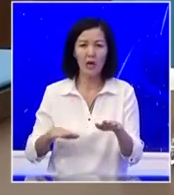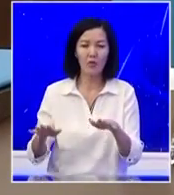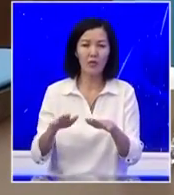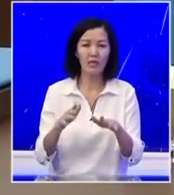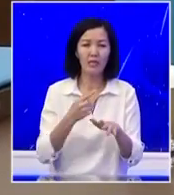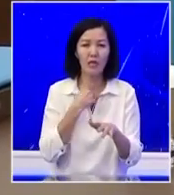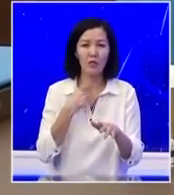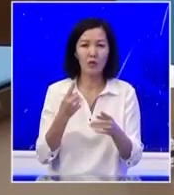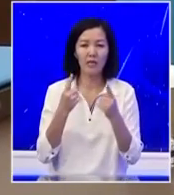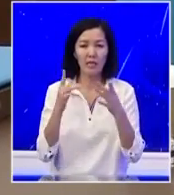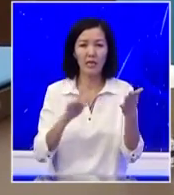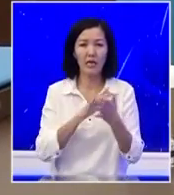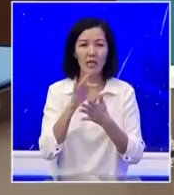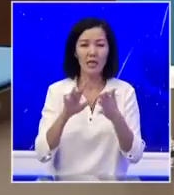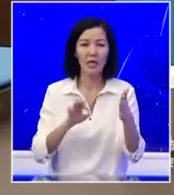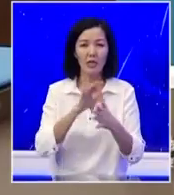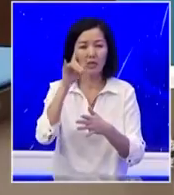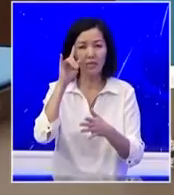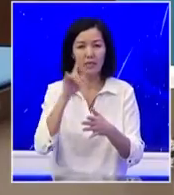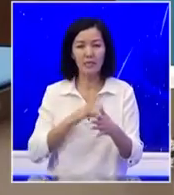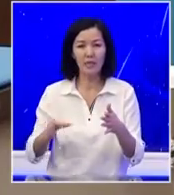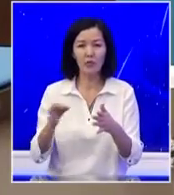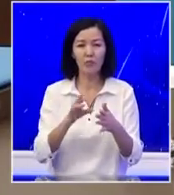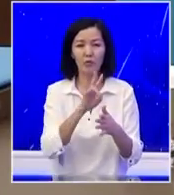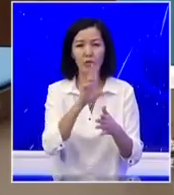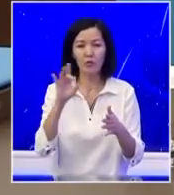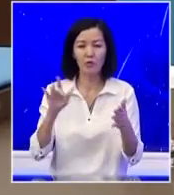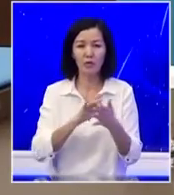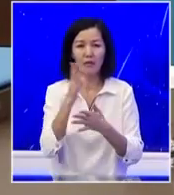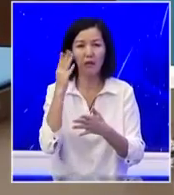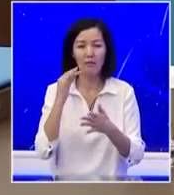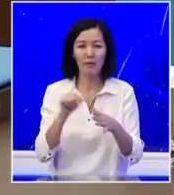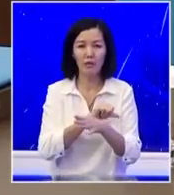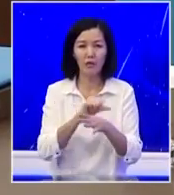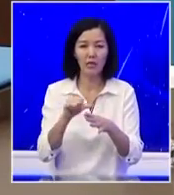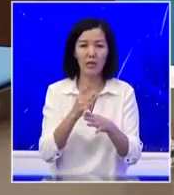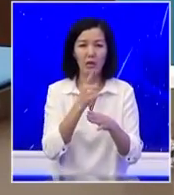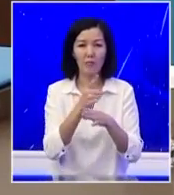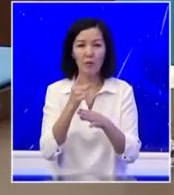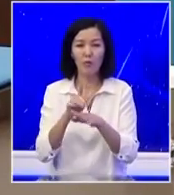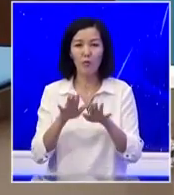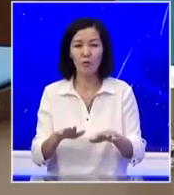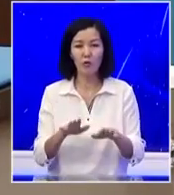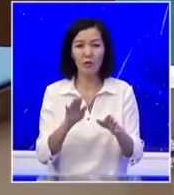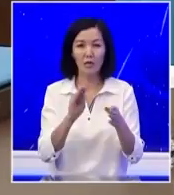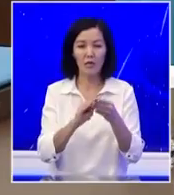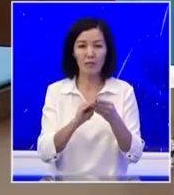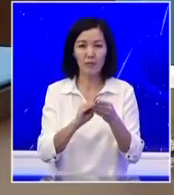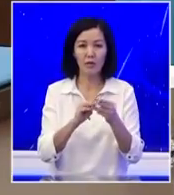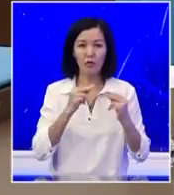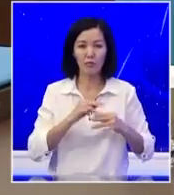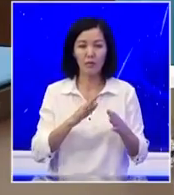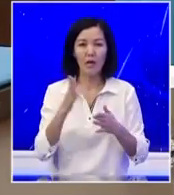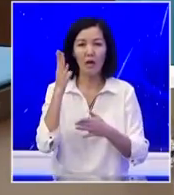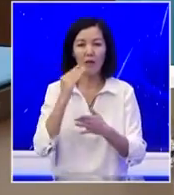Талдықорған сияқты ірі қалалар мен Шығыс Қазақстан облысы, Нұр-Сұлтан, Алматы шекараларындағы блок бекеттерді алмаңдар. Алматыдан